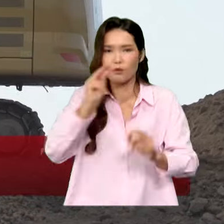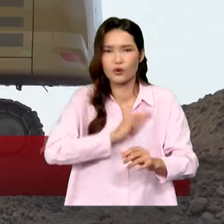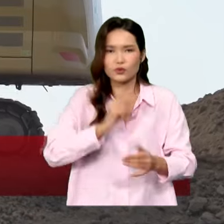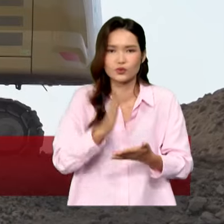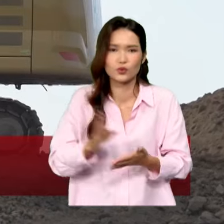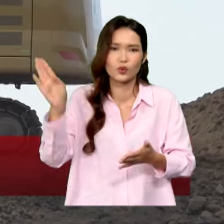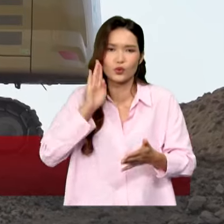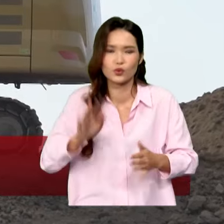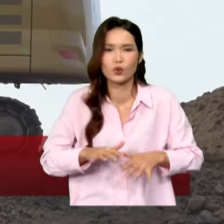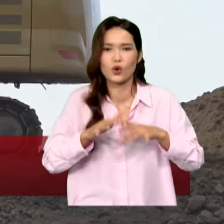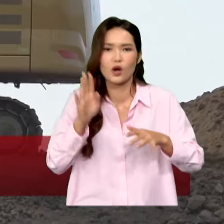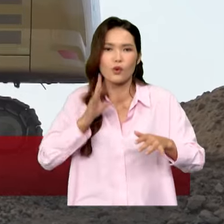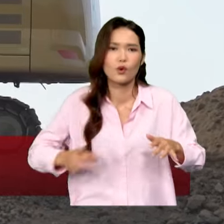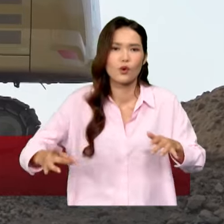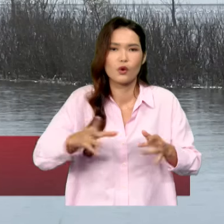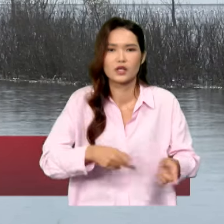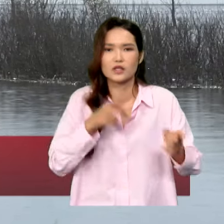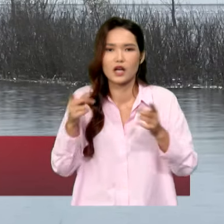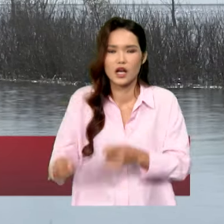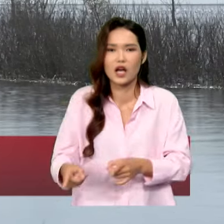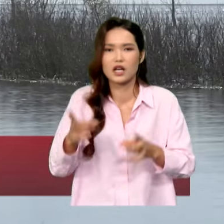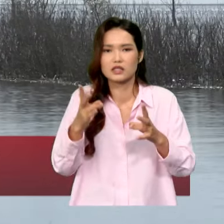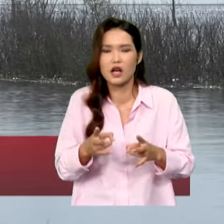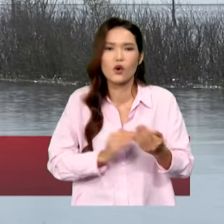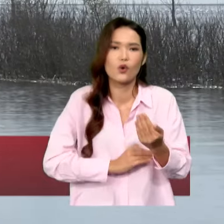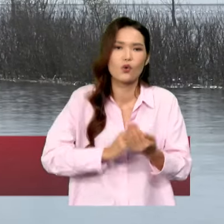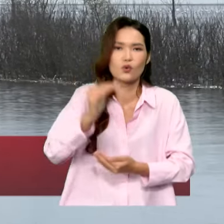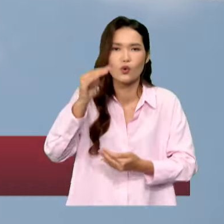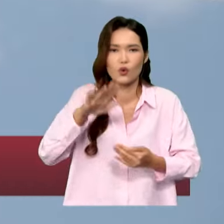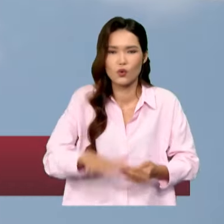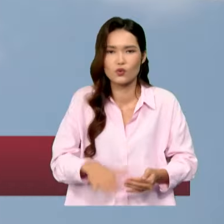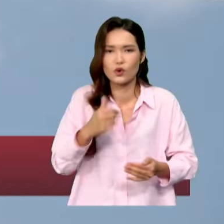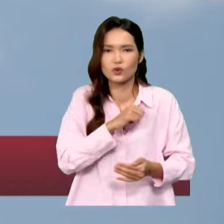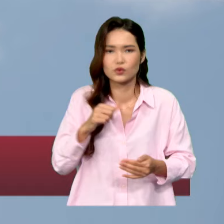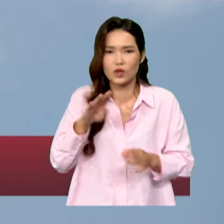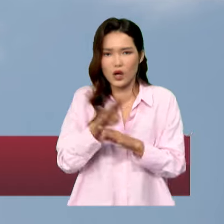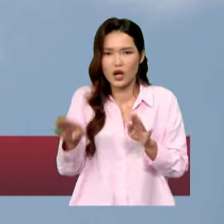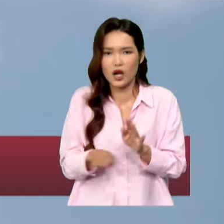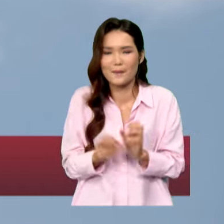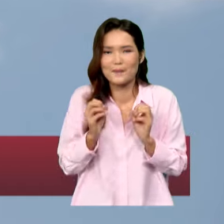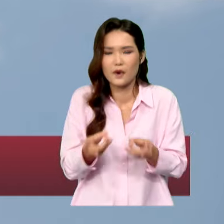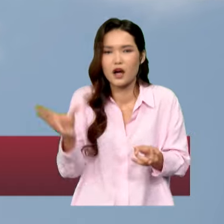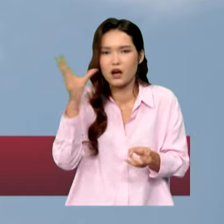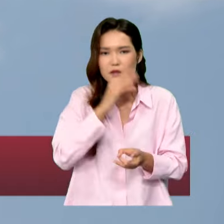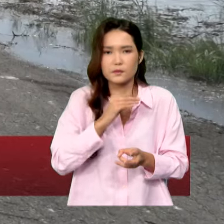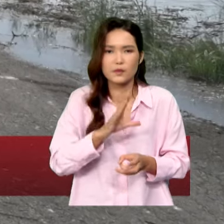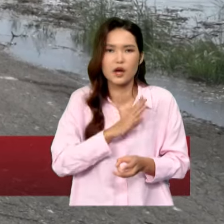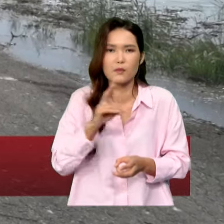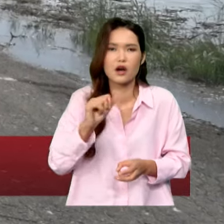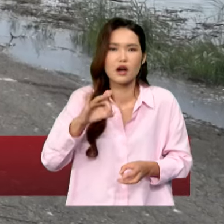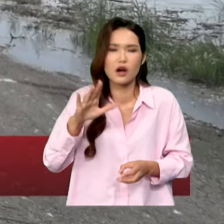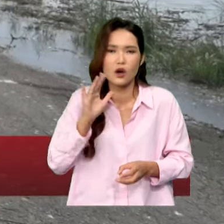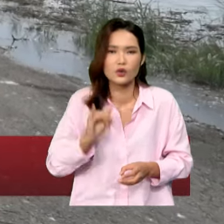Су қатпай өзен арнасын бұруға күш салмақшы. Әйтпесе жоғары вольтты бағаналар мұздың астында қалып қоюы мүмкін. Қарасу